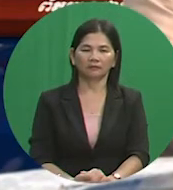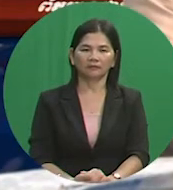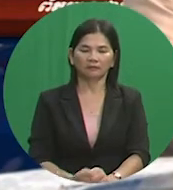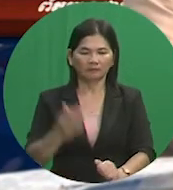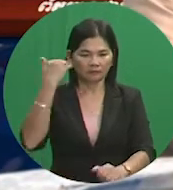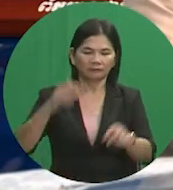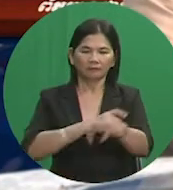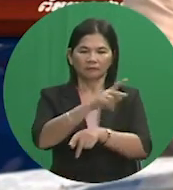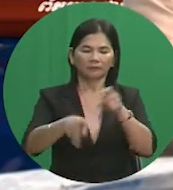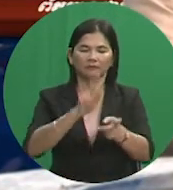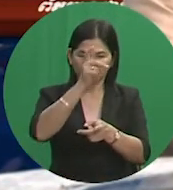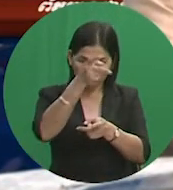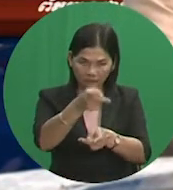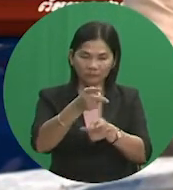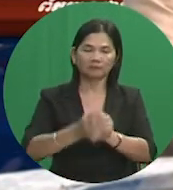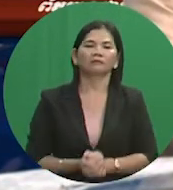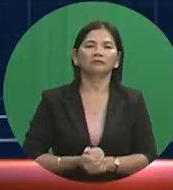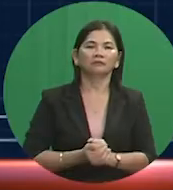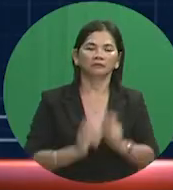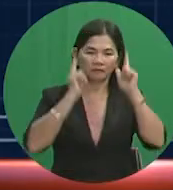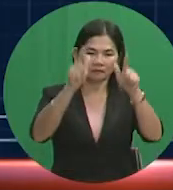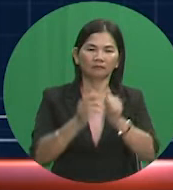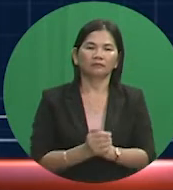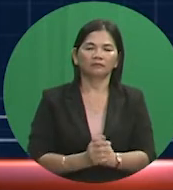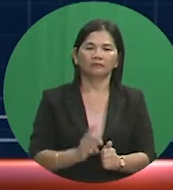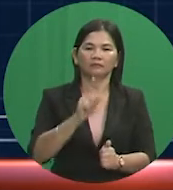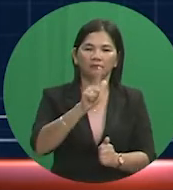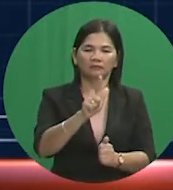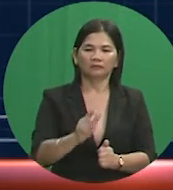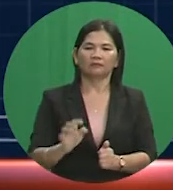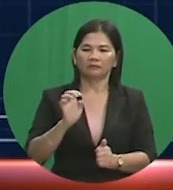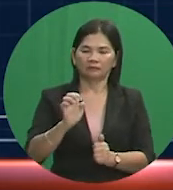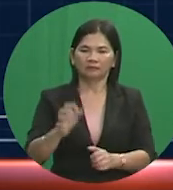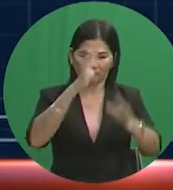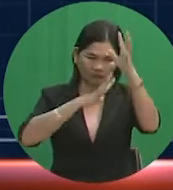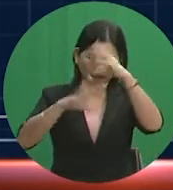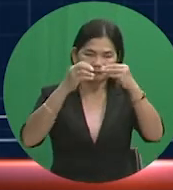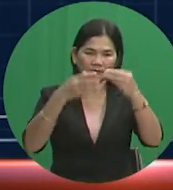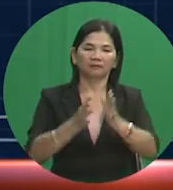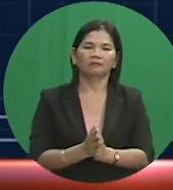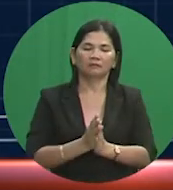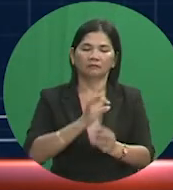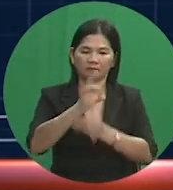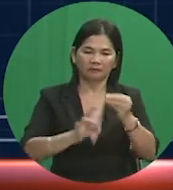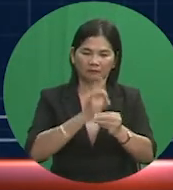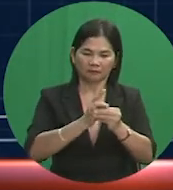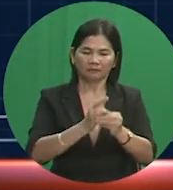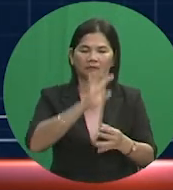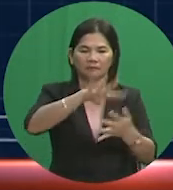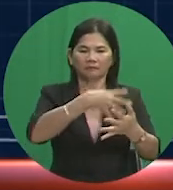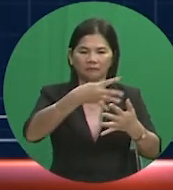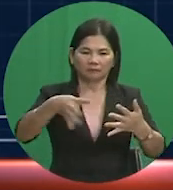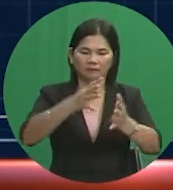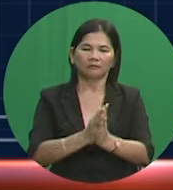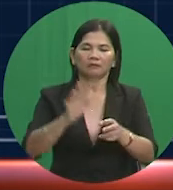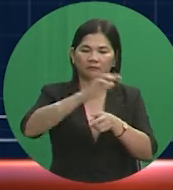ลูกชายไปมาตรวจสอบในกระทรวงจิตกรุ๊ปแอดดัมไอมชันแมกระบักแวะบันดาบันดาอัมปีเพียบประเทศกระลาขนงก